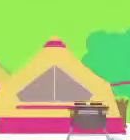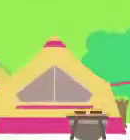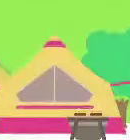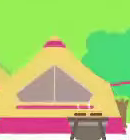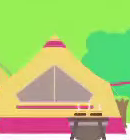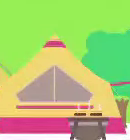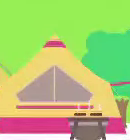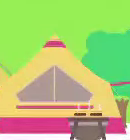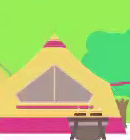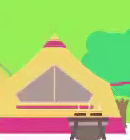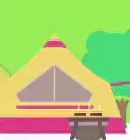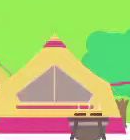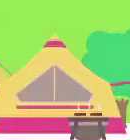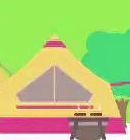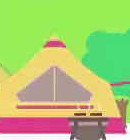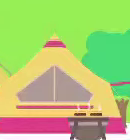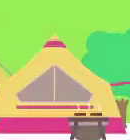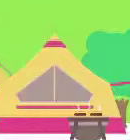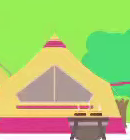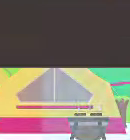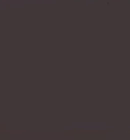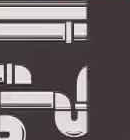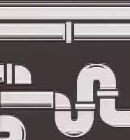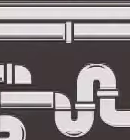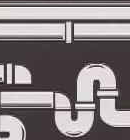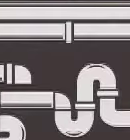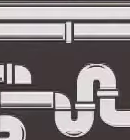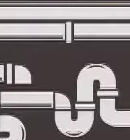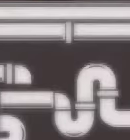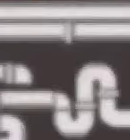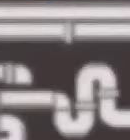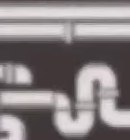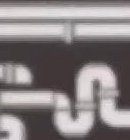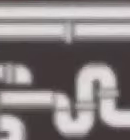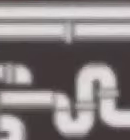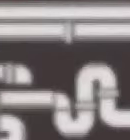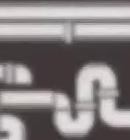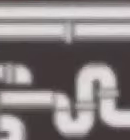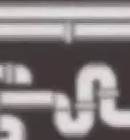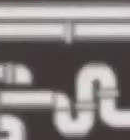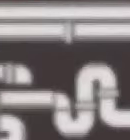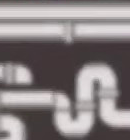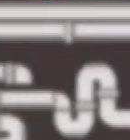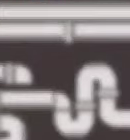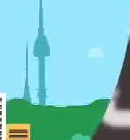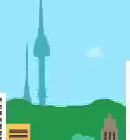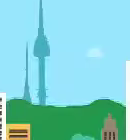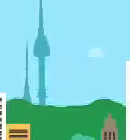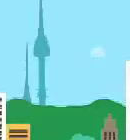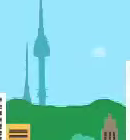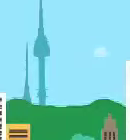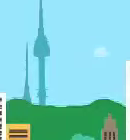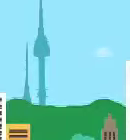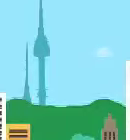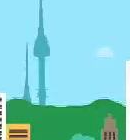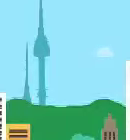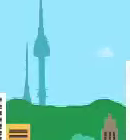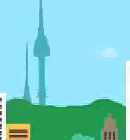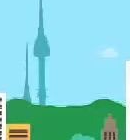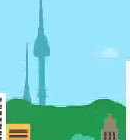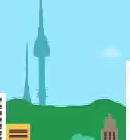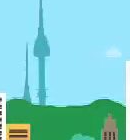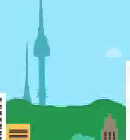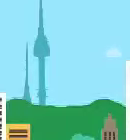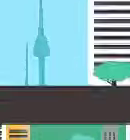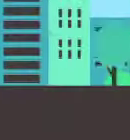그때 우리들의 작은 관심이 큰 사고를 예방할 수 있는 강력한 힘이 됩니다. 바로